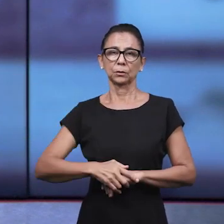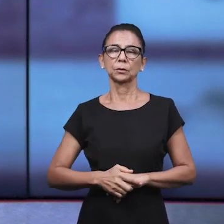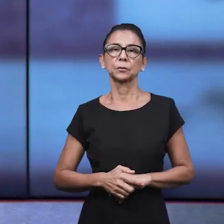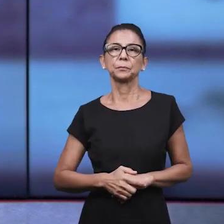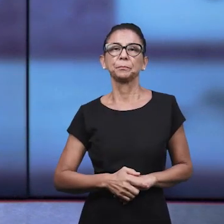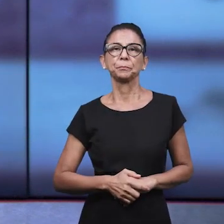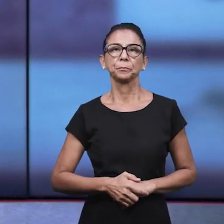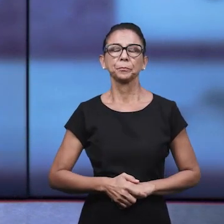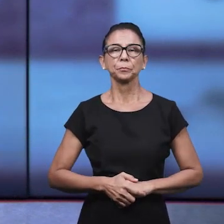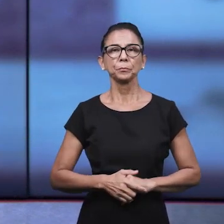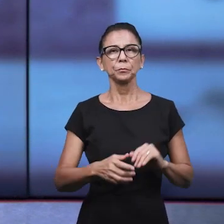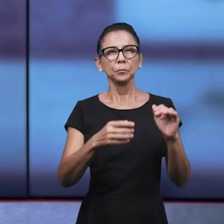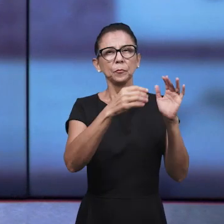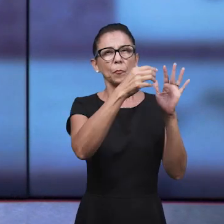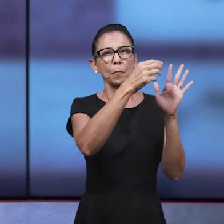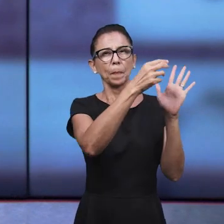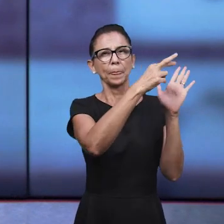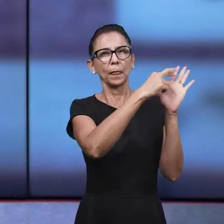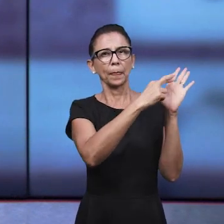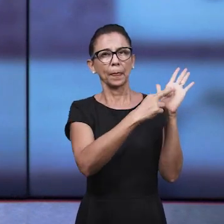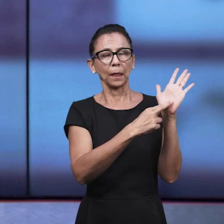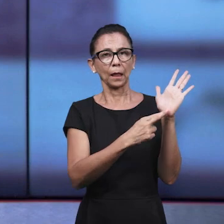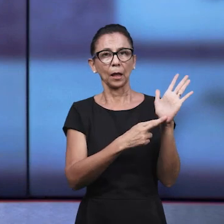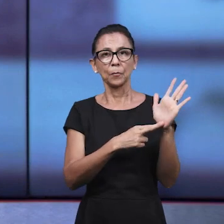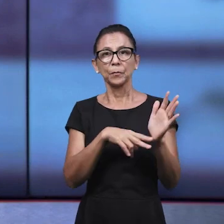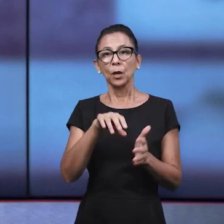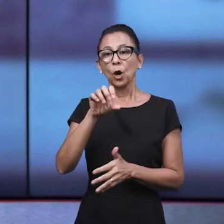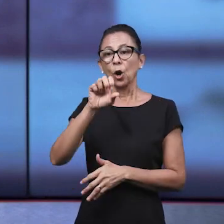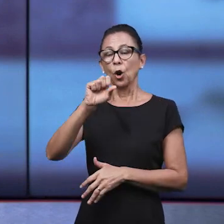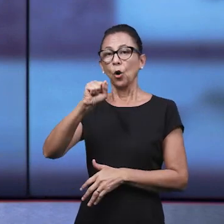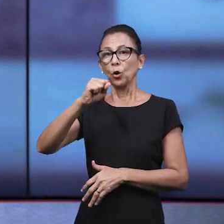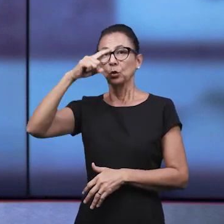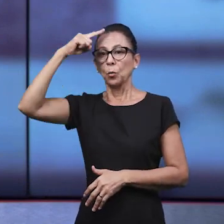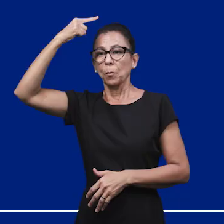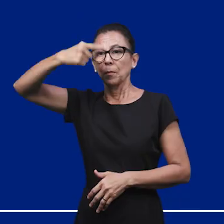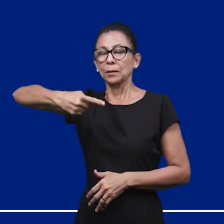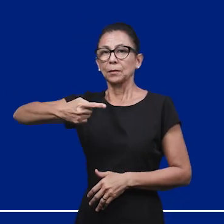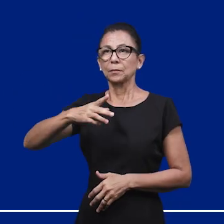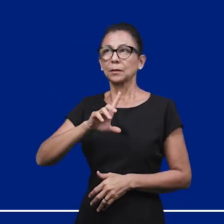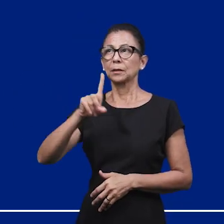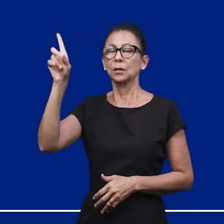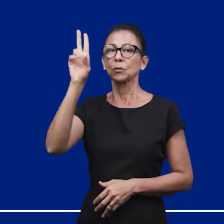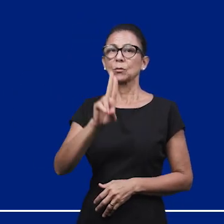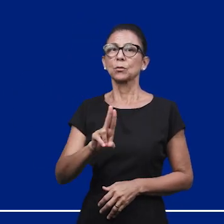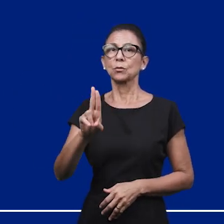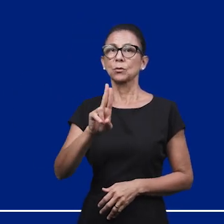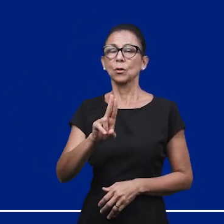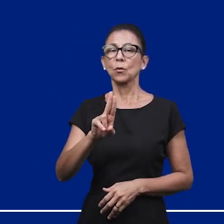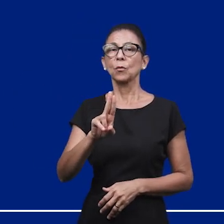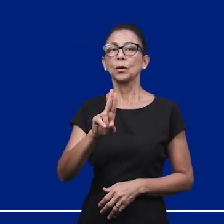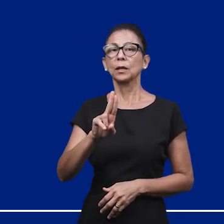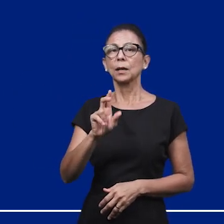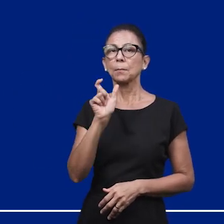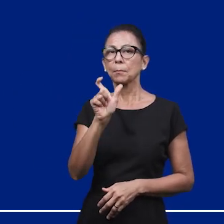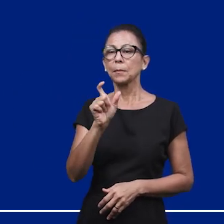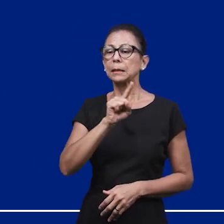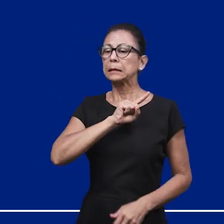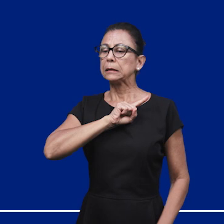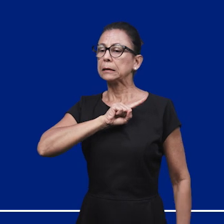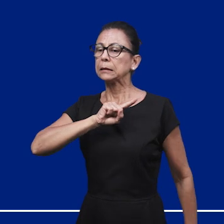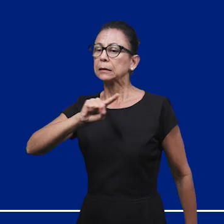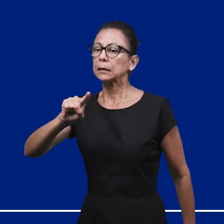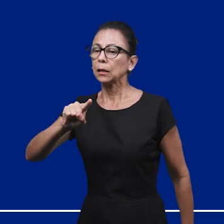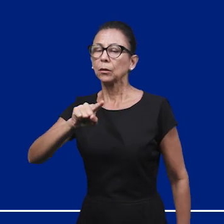d'enseignement donné par Dieu à travers les 10 commandements. Nous observons qu'en 10 commandements, en 8, le Seigneur a utilisé le mot